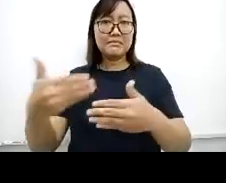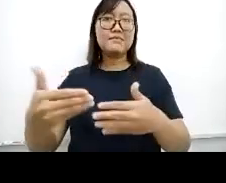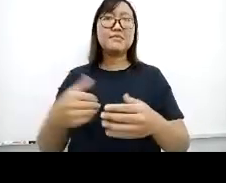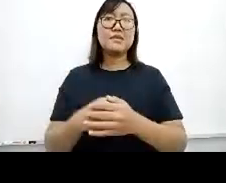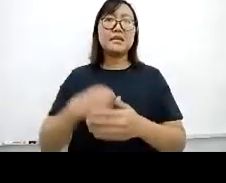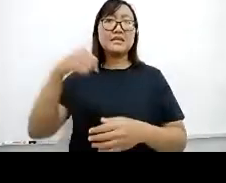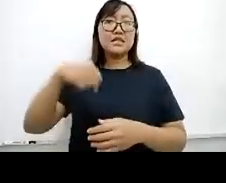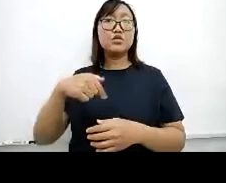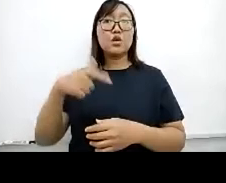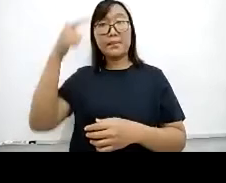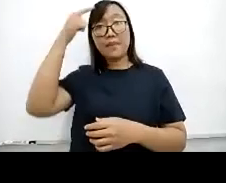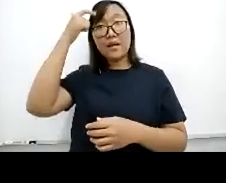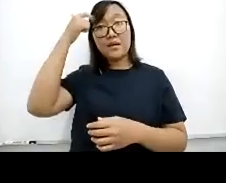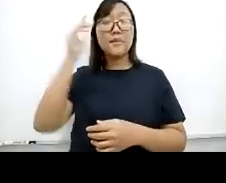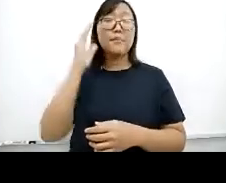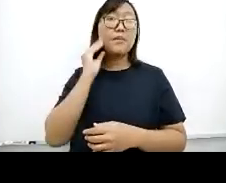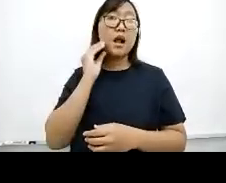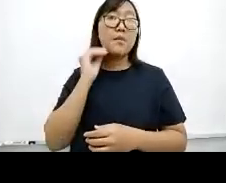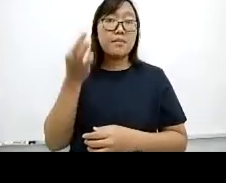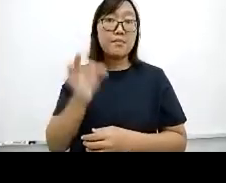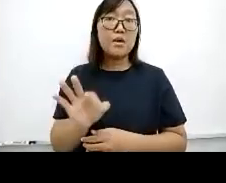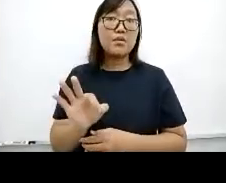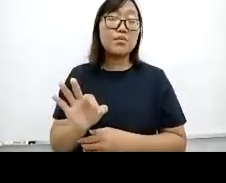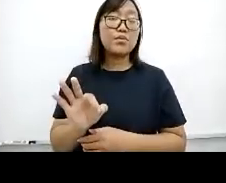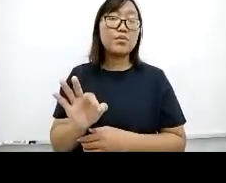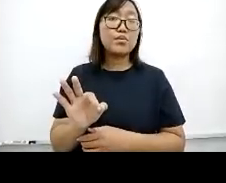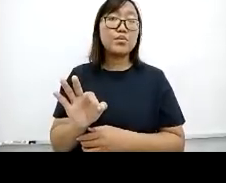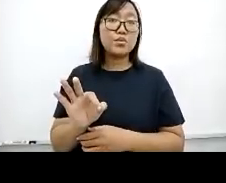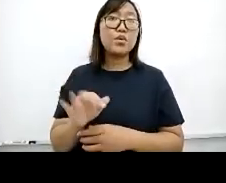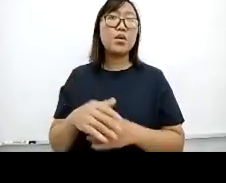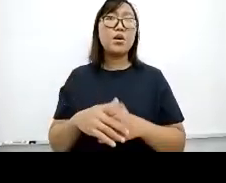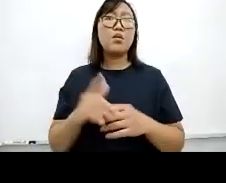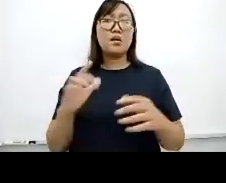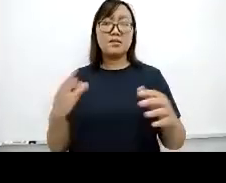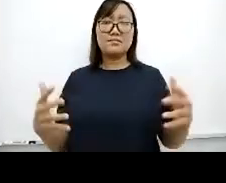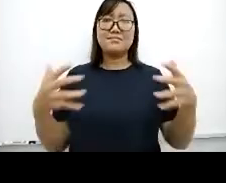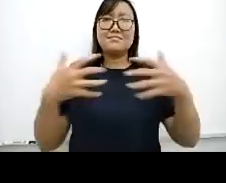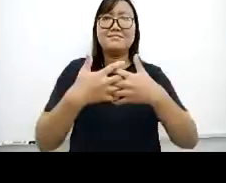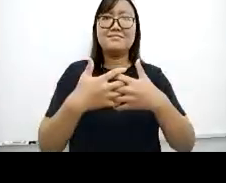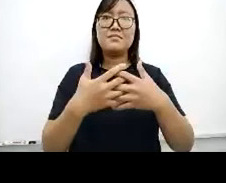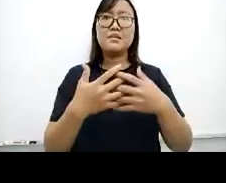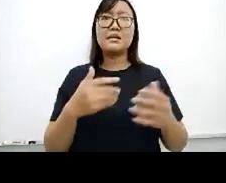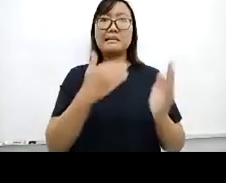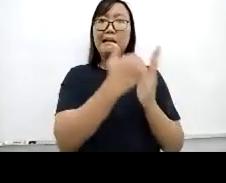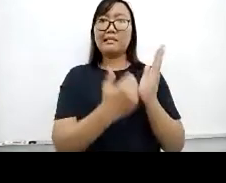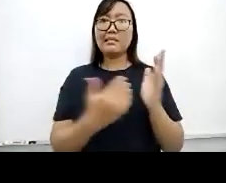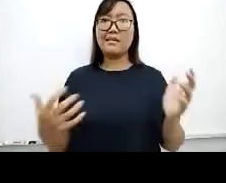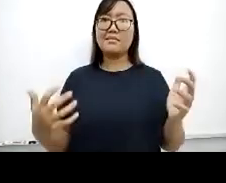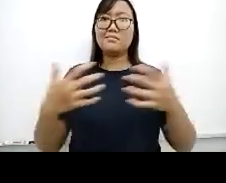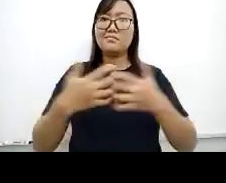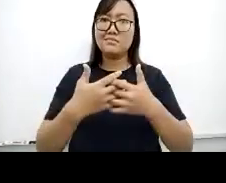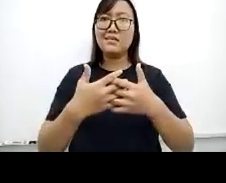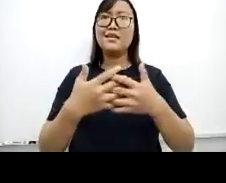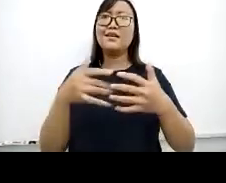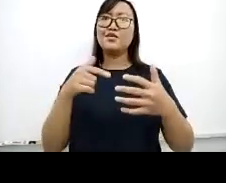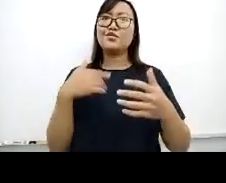mempelajari sebuah pengalaman baru bahwa ternyata integrasi data itu menjadi sebuah tantangan tersendiri